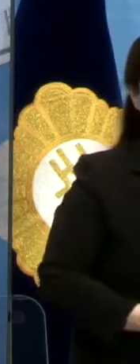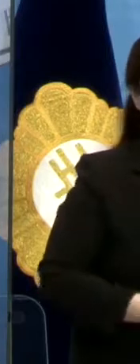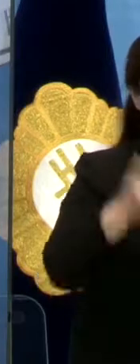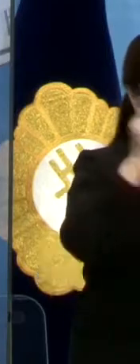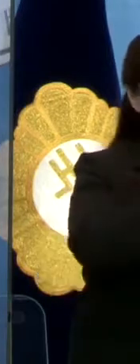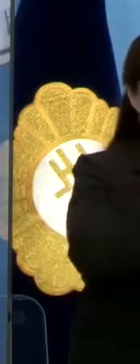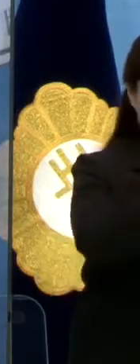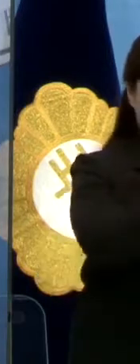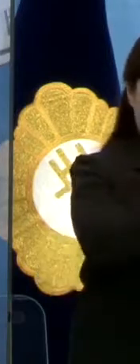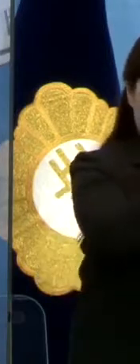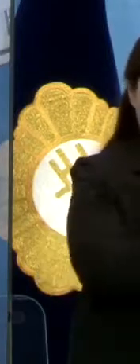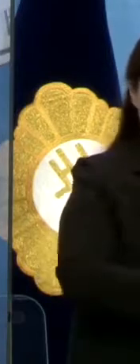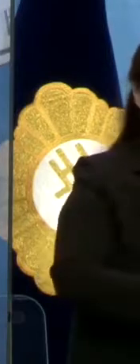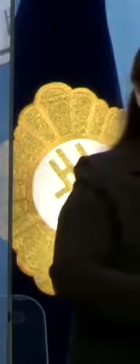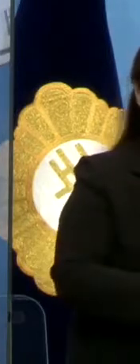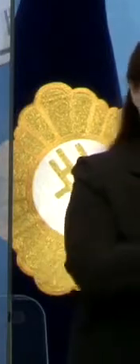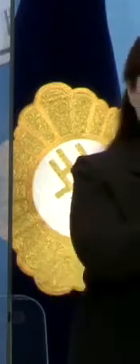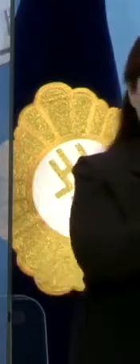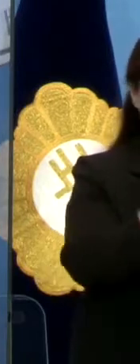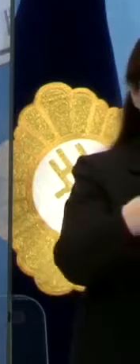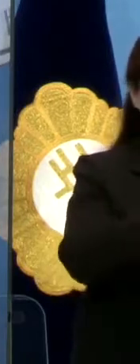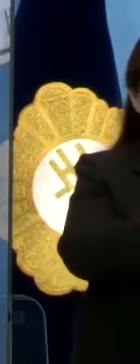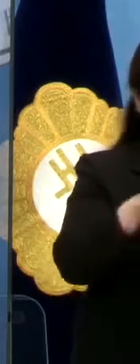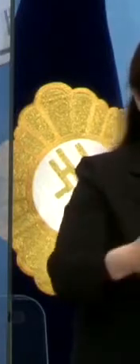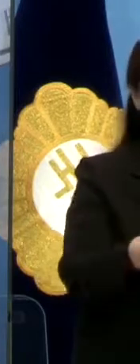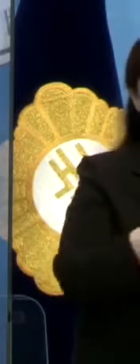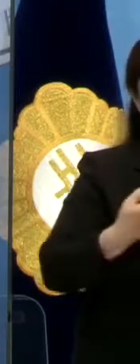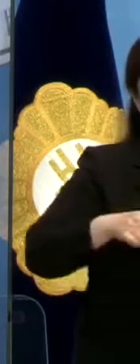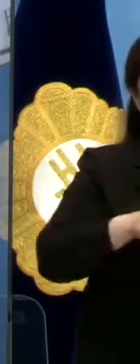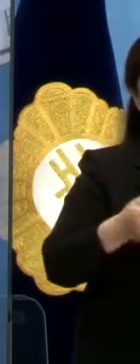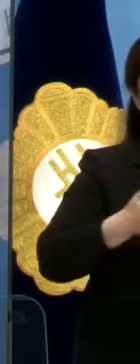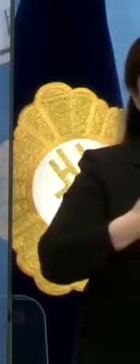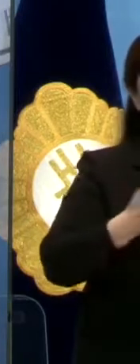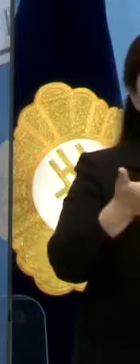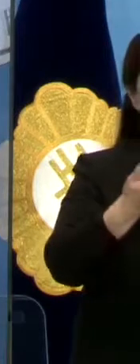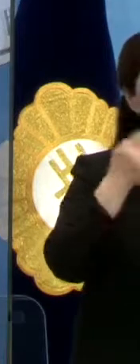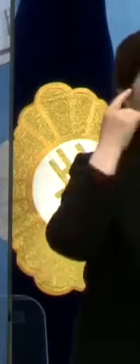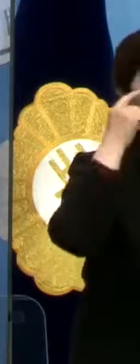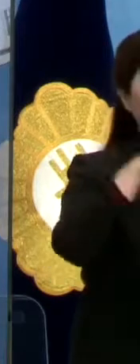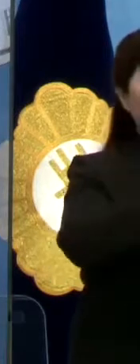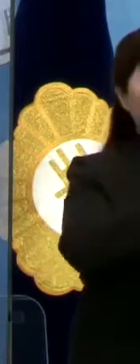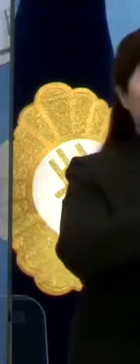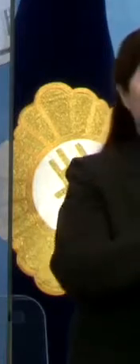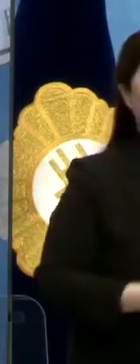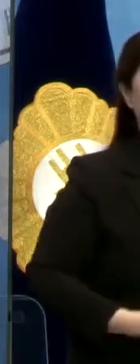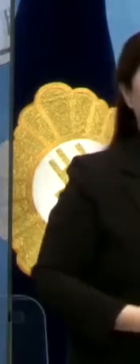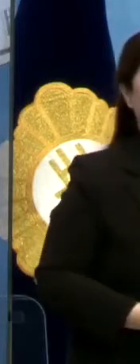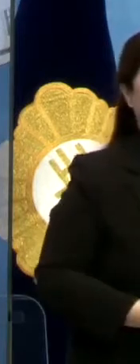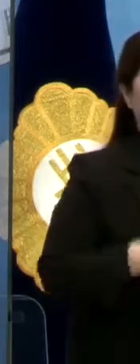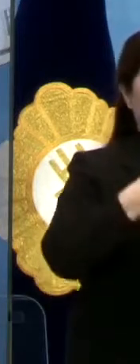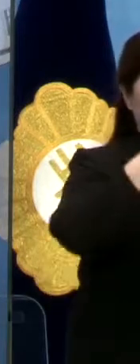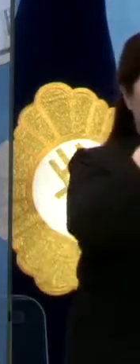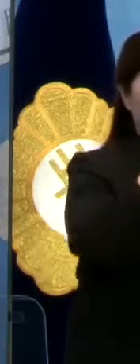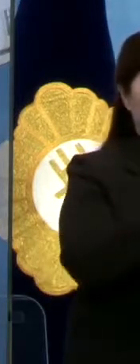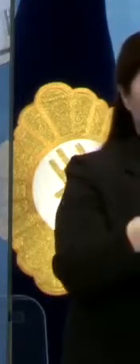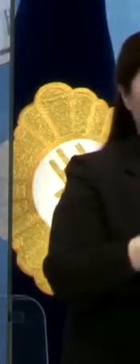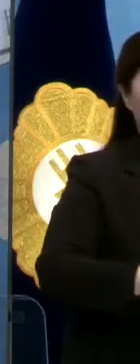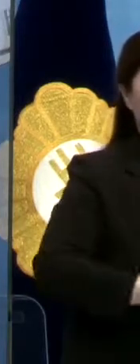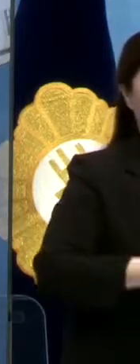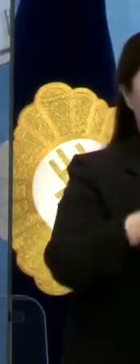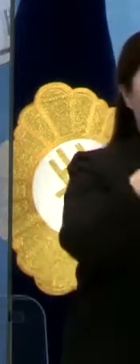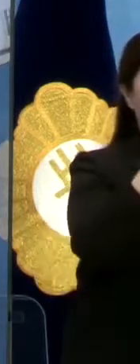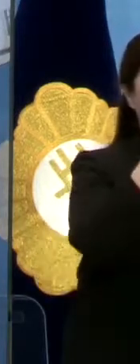의원님들도 많이 계시고 해서 함께 힘을 합칠 예정입니다. 이 마리안나와 마그렛 두 간호사는 오스트리아